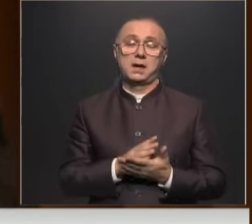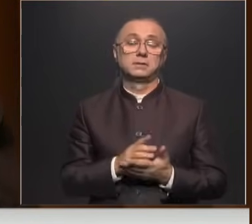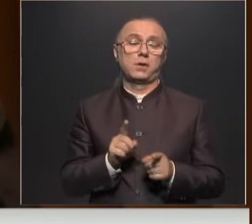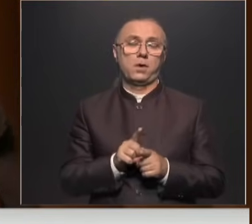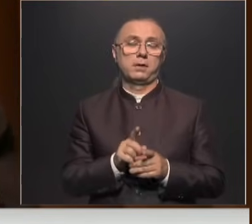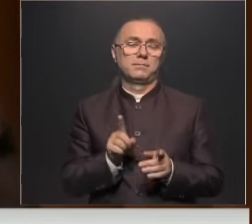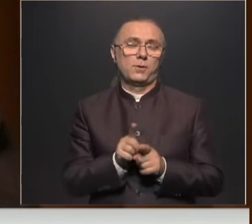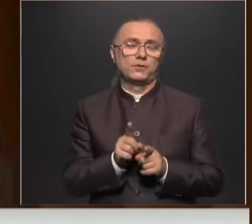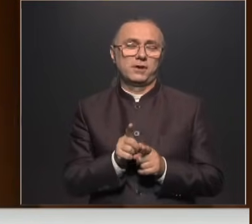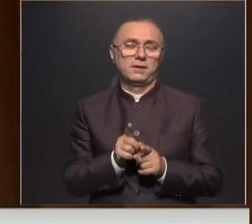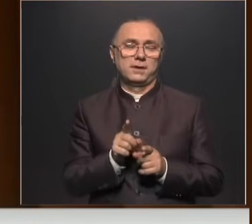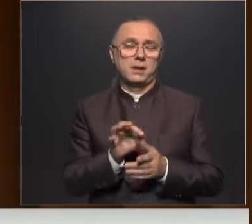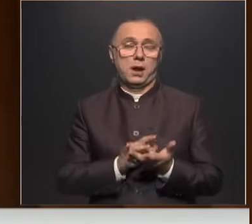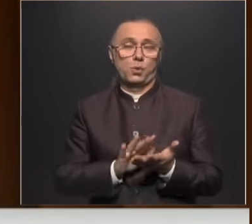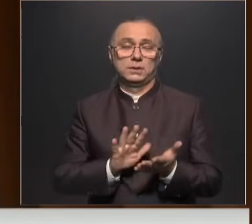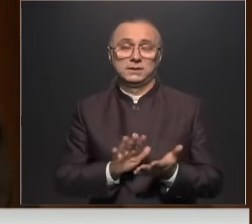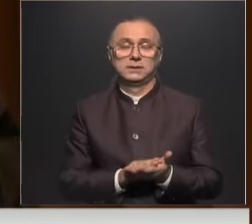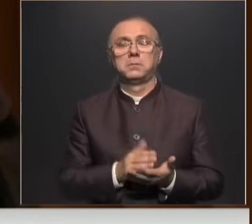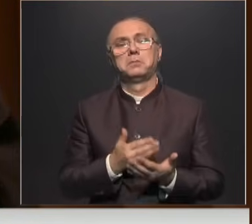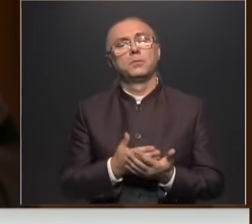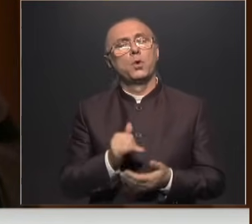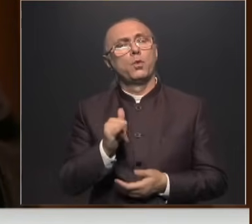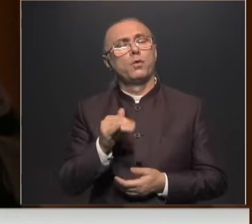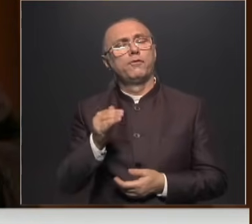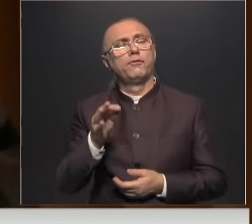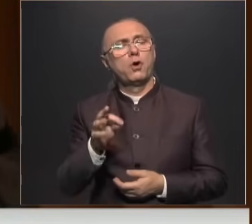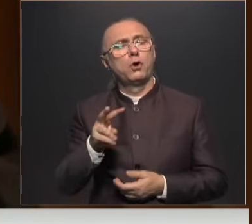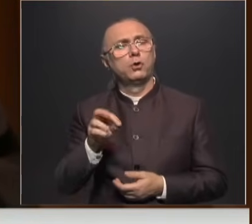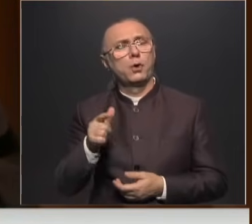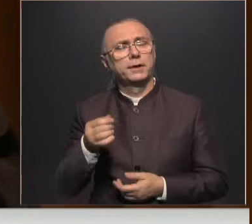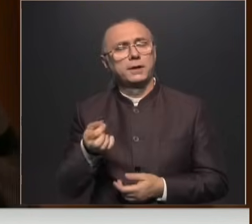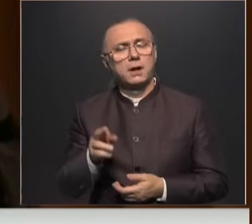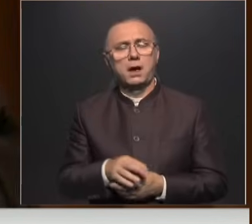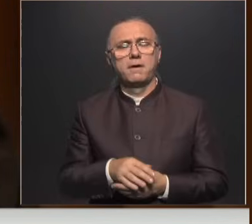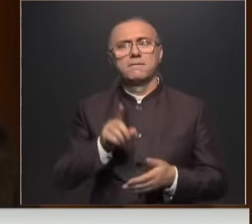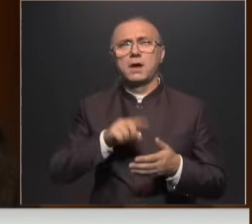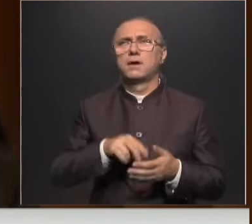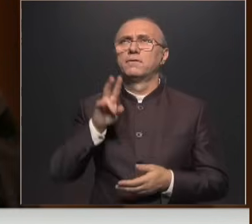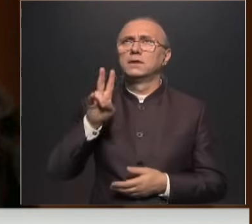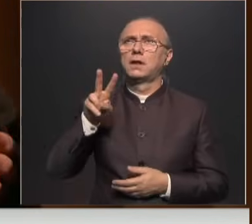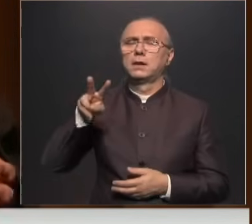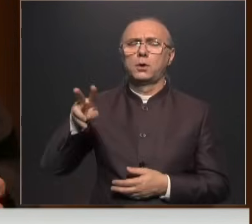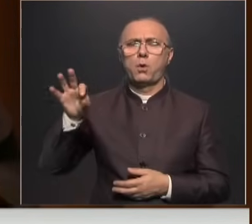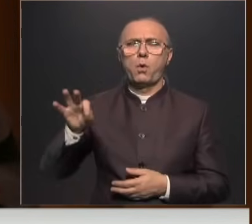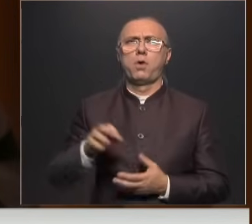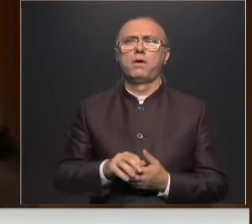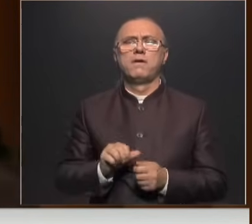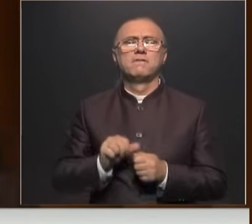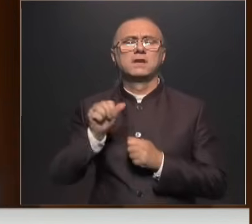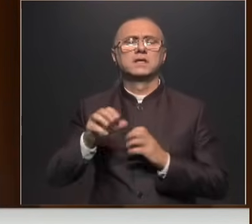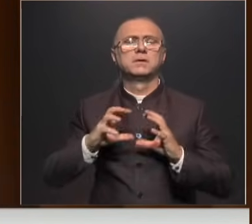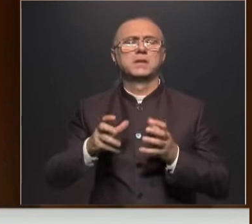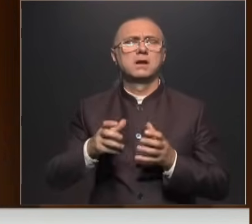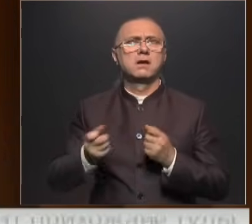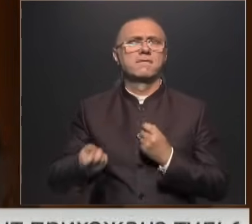Например, уфология, вера в НЛО, погружение в сферу таинственных свидетельств о как бы неземных явлениях и